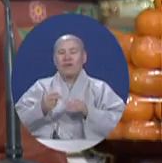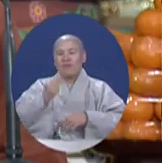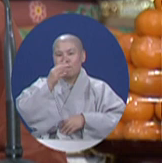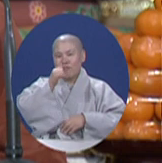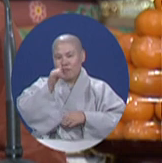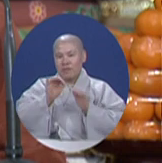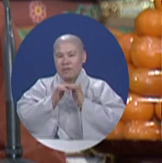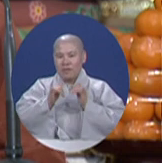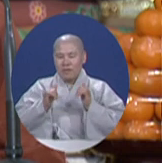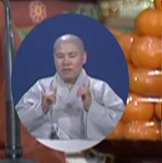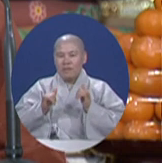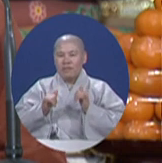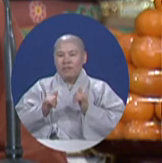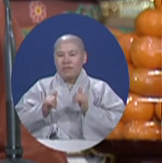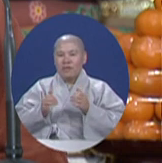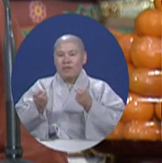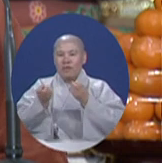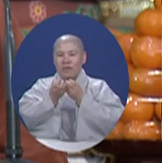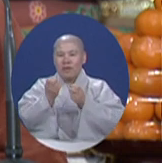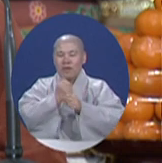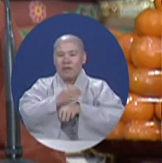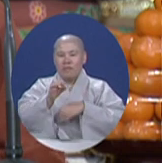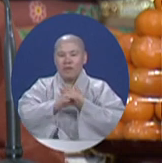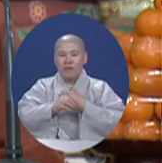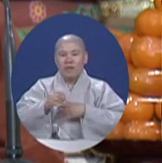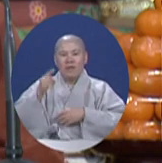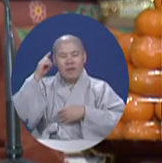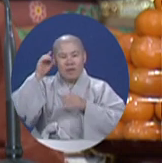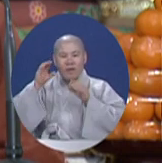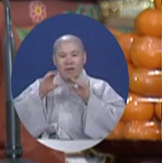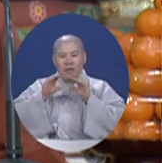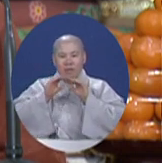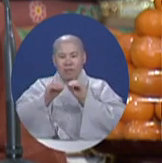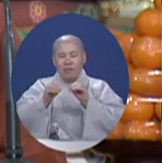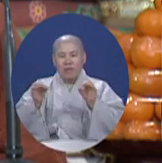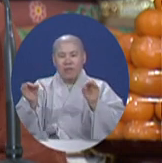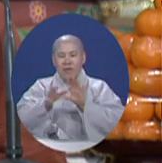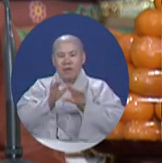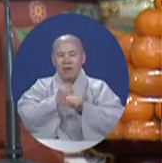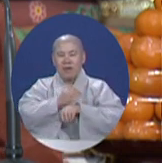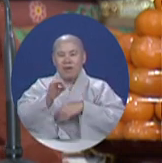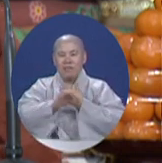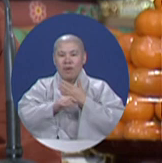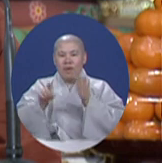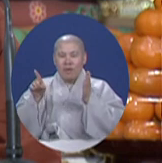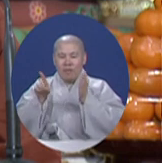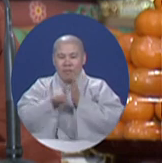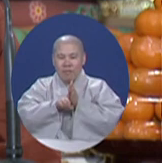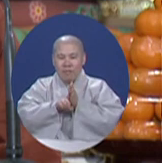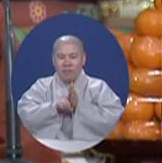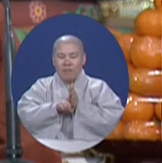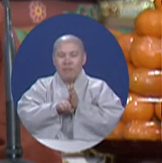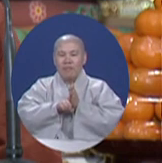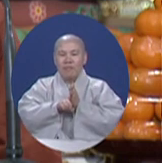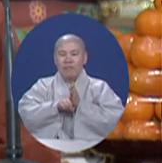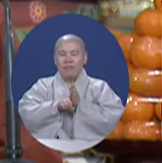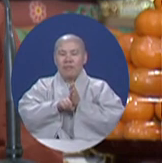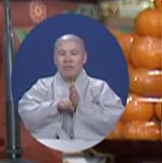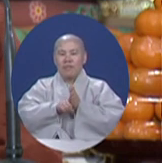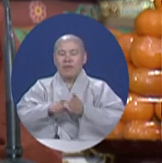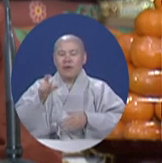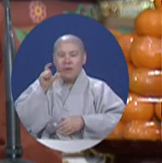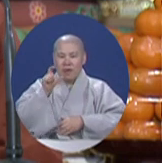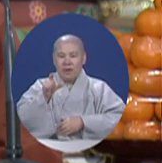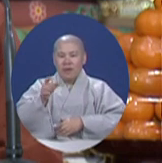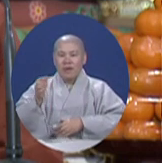그럼 어떻게 해야 되냐? 그 견에서 벗어나려면 아주 신심을 돈독하게